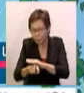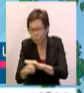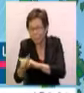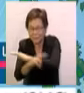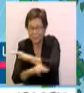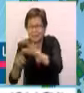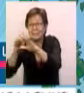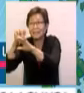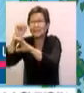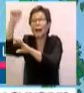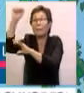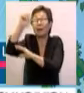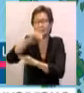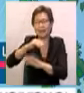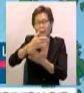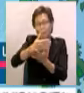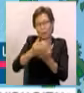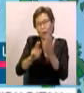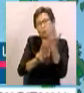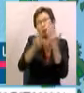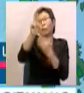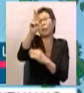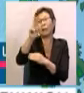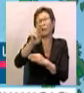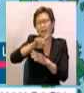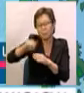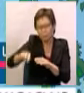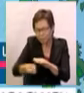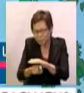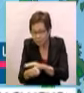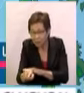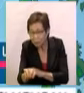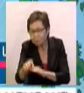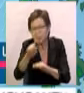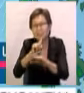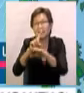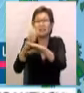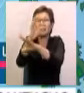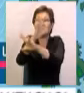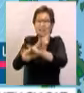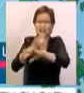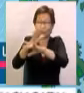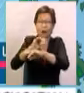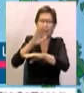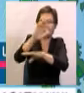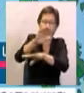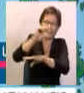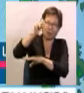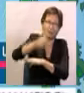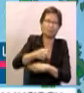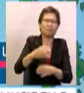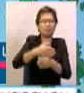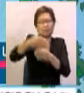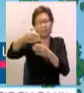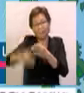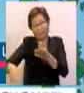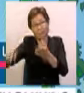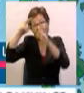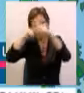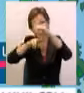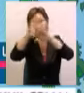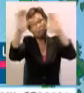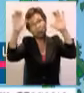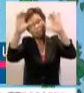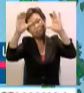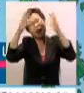negeri Sabah dan juga bahagian utara dan juga pedalaman negeri Sarawak pada petang esok. Baik, ini sahaja ramalan cuaca yang dapat